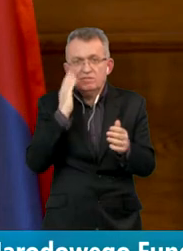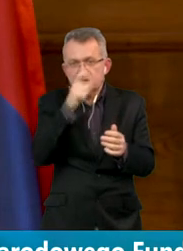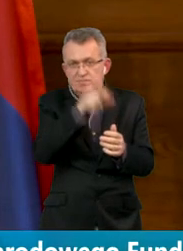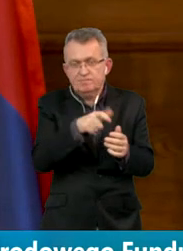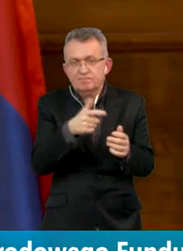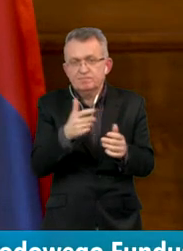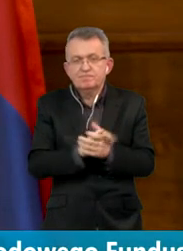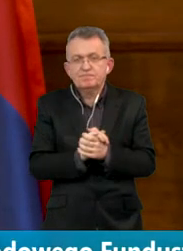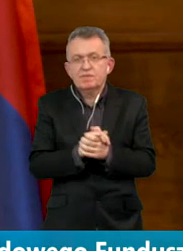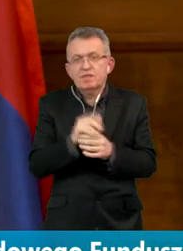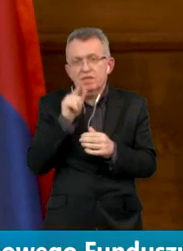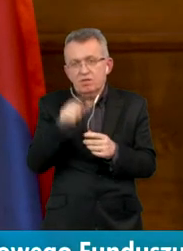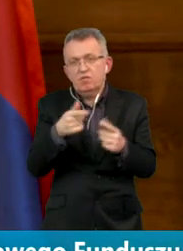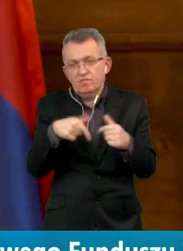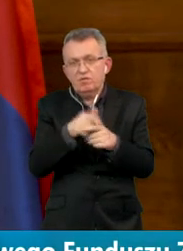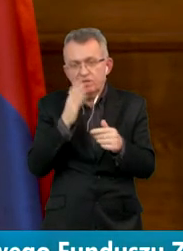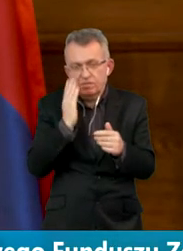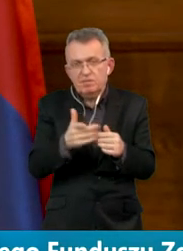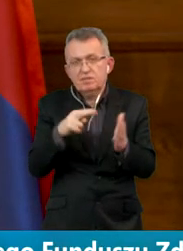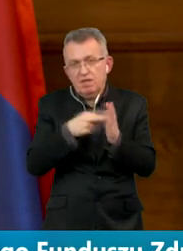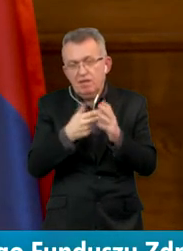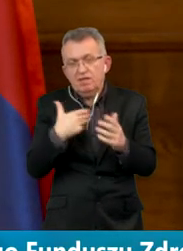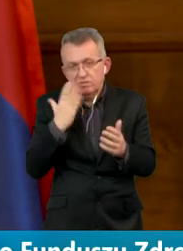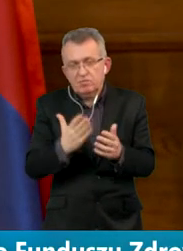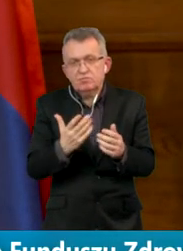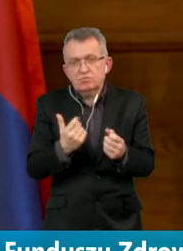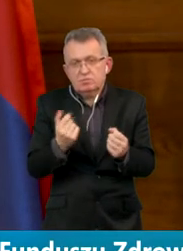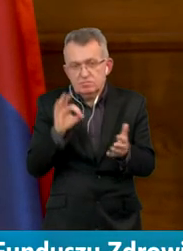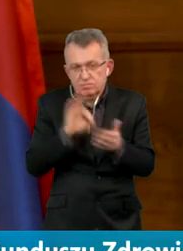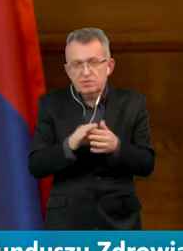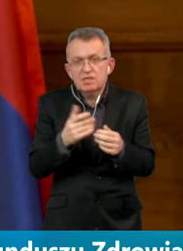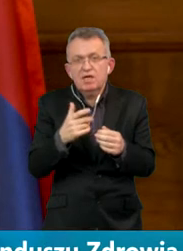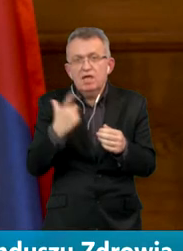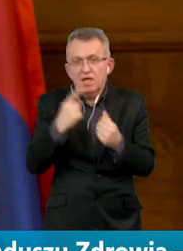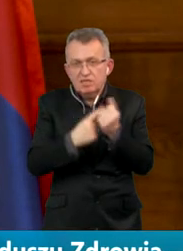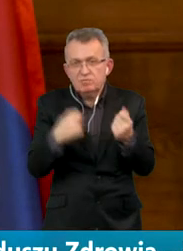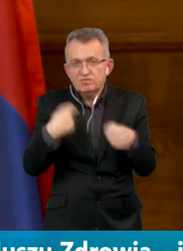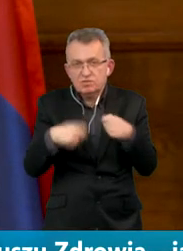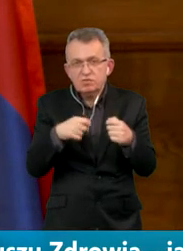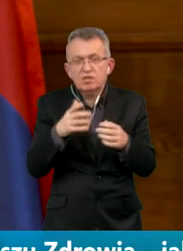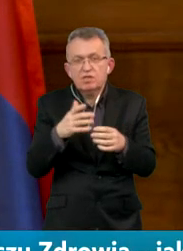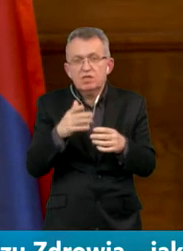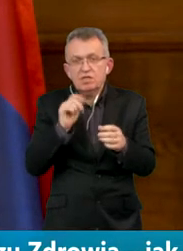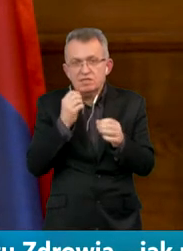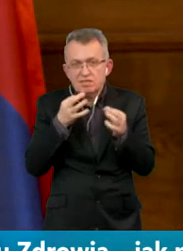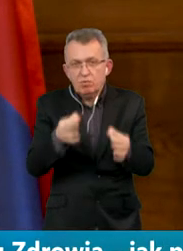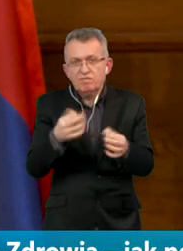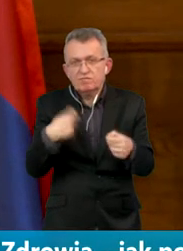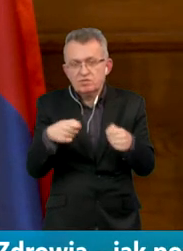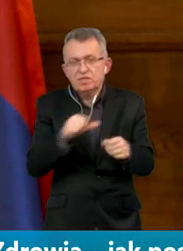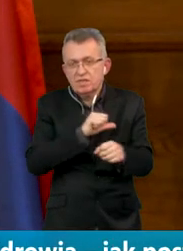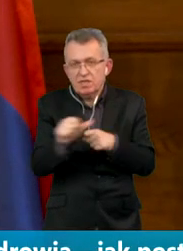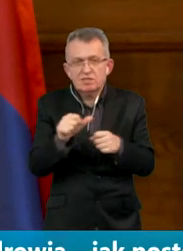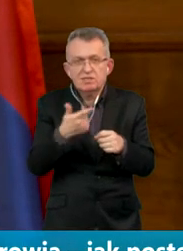na lokal mieszkalny. Więc takie reguły zostały przyjęte. Ta liczba pojazdów, która jest w Szczecinie w tej chwili niestety no,